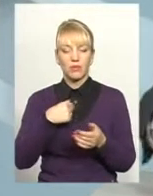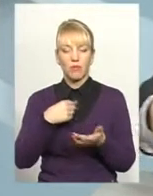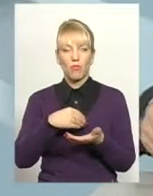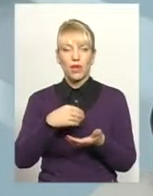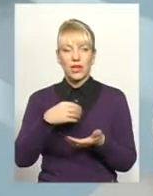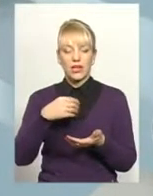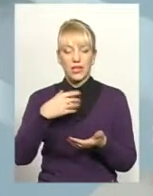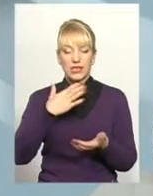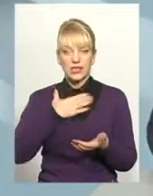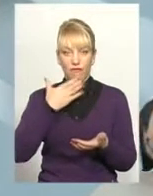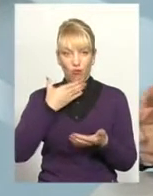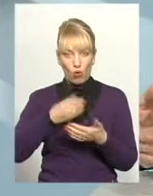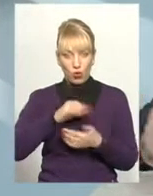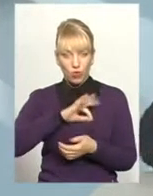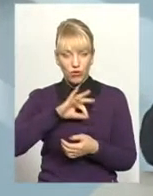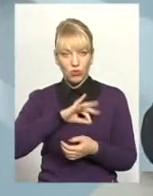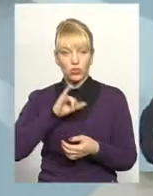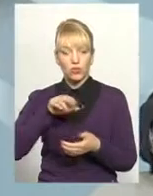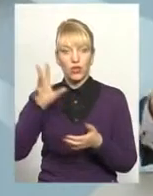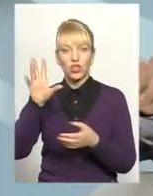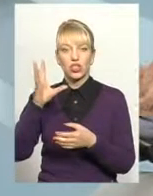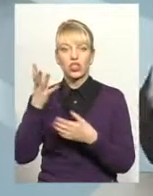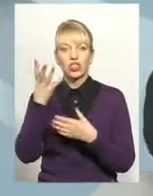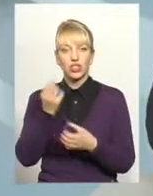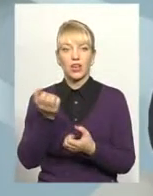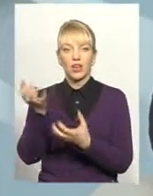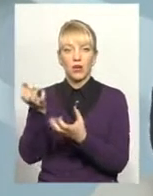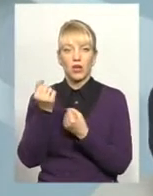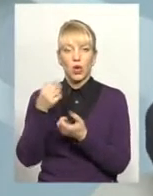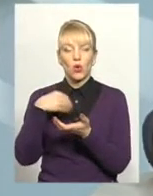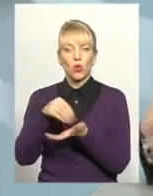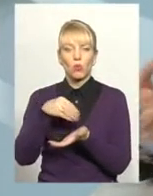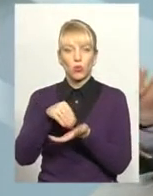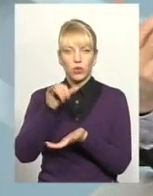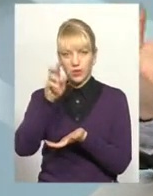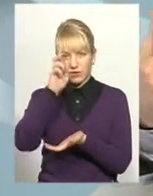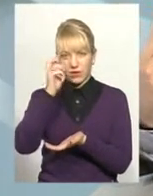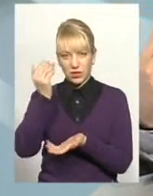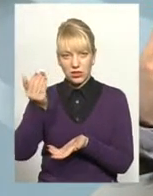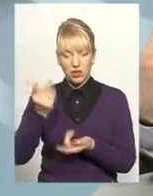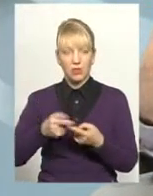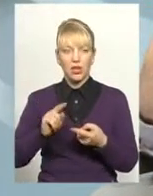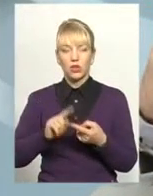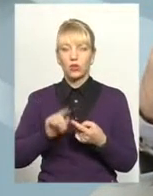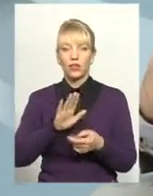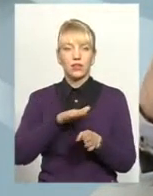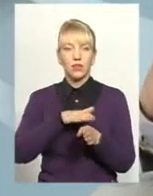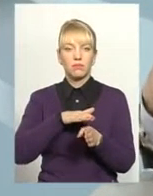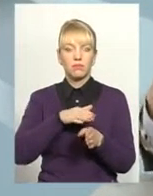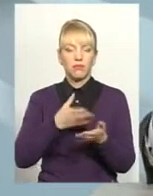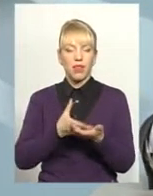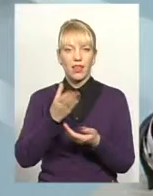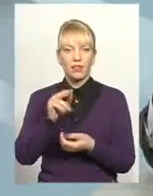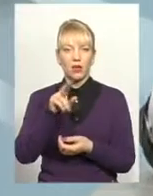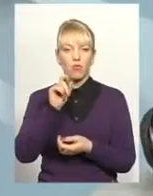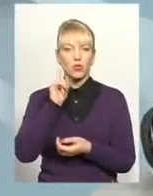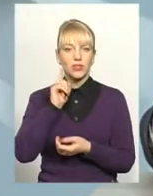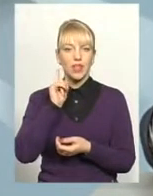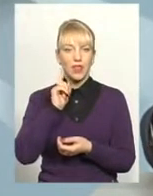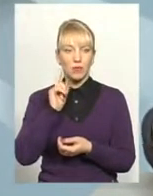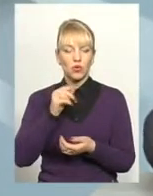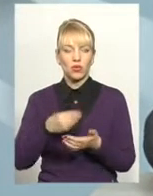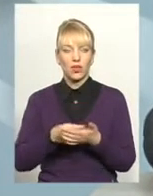те, скажімо, цей період, ну, треба рахувати, тут вже йому не платять по зеленому тарифу, а електроенергія, яка